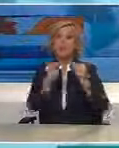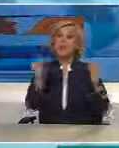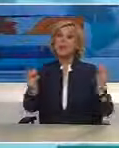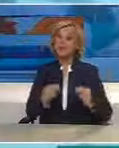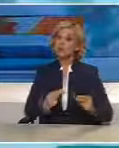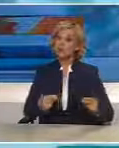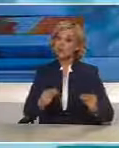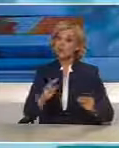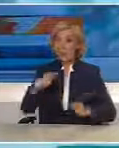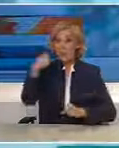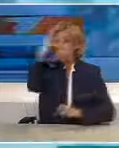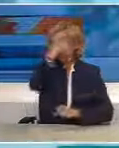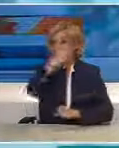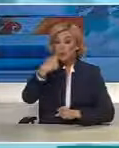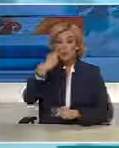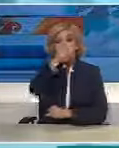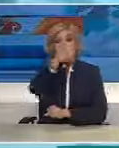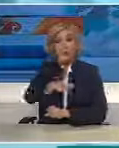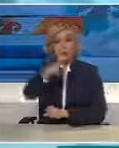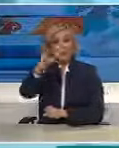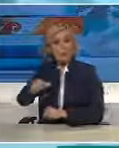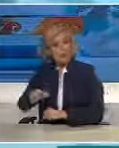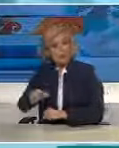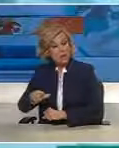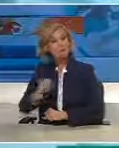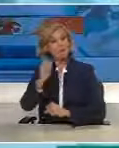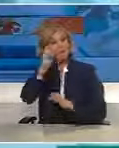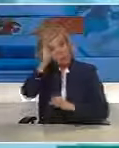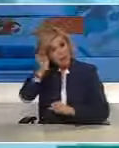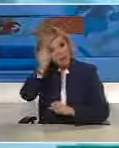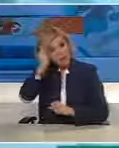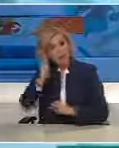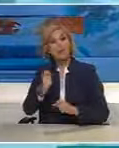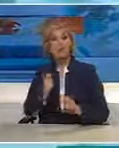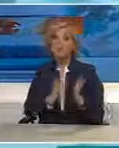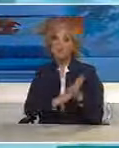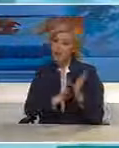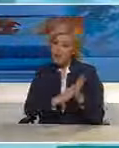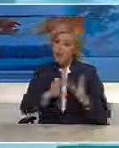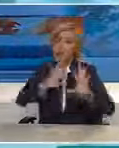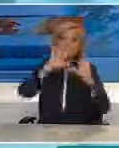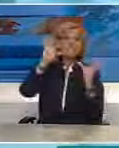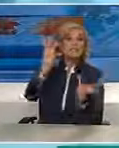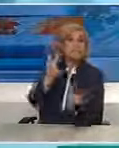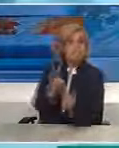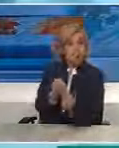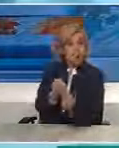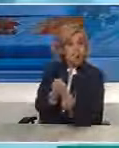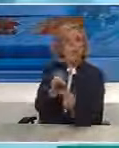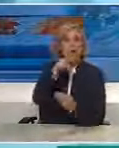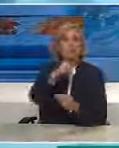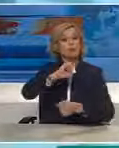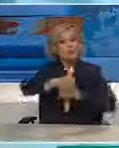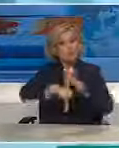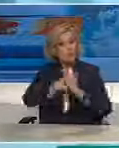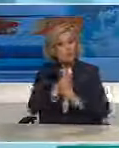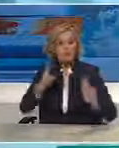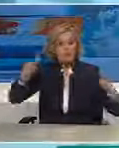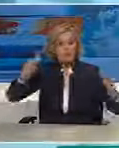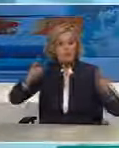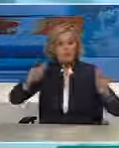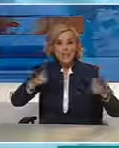τα περισσότερα, περιορίζοντας τον κίνδυνο μετάδοσης της νόσου στην κοινότητα, αλλά και συνολικά όλα μαζί στο να μειώσουν 80% και